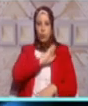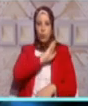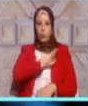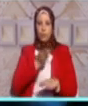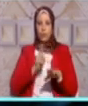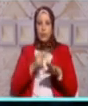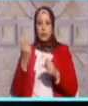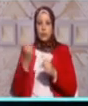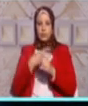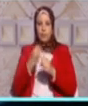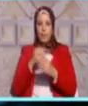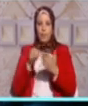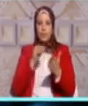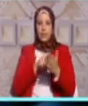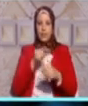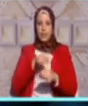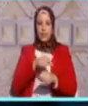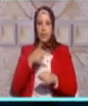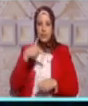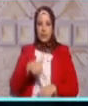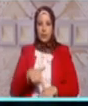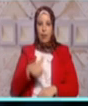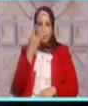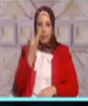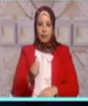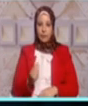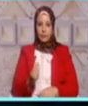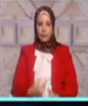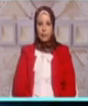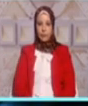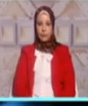المباريات بدءا من الساعة 6 مساء